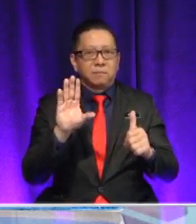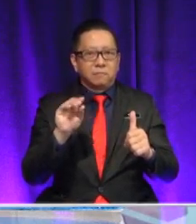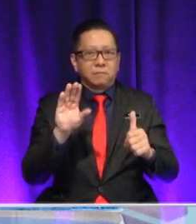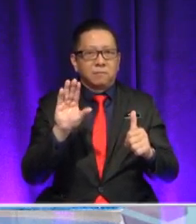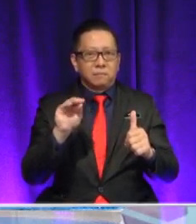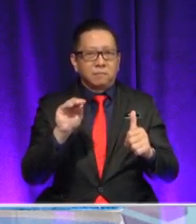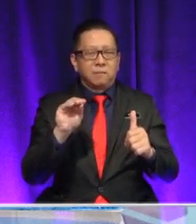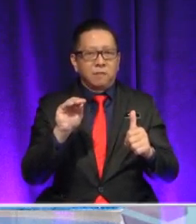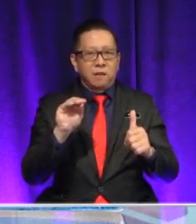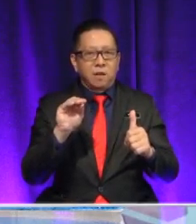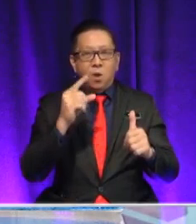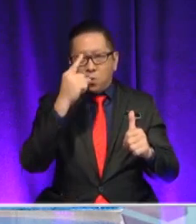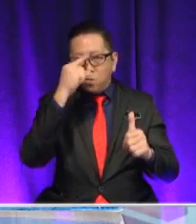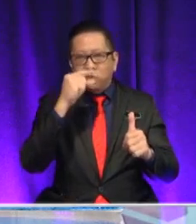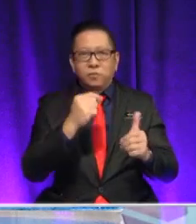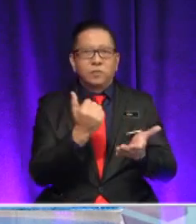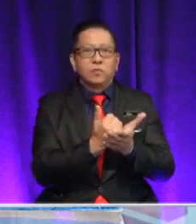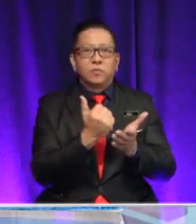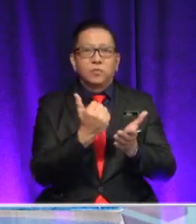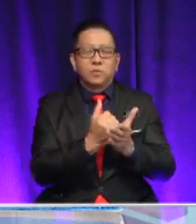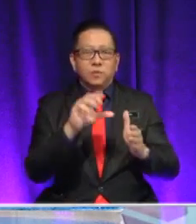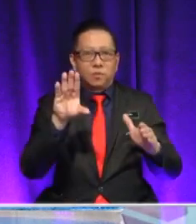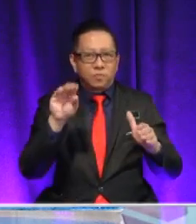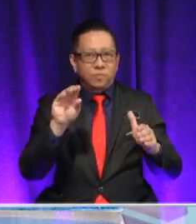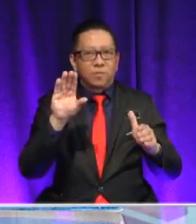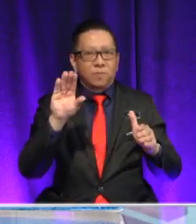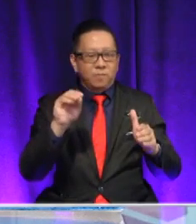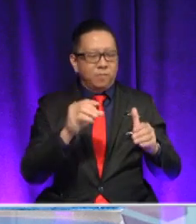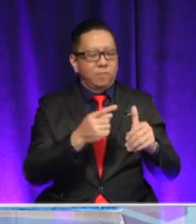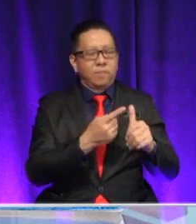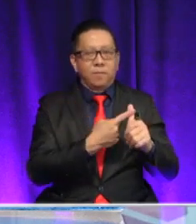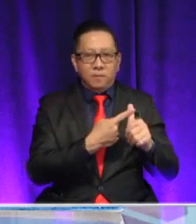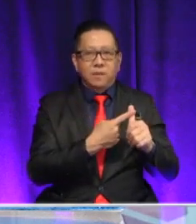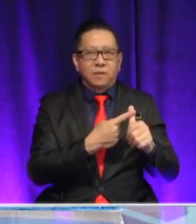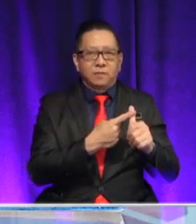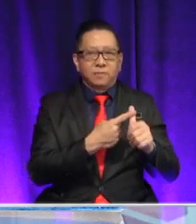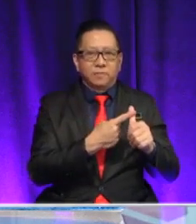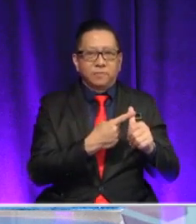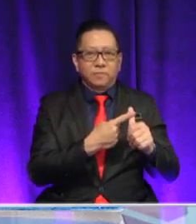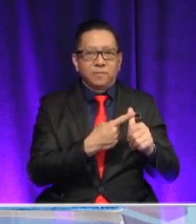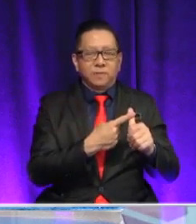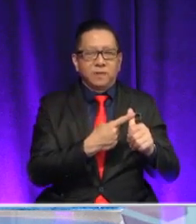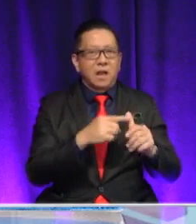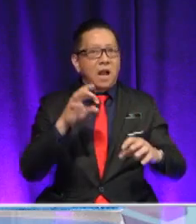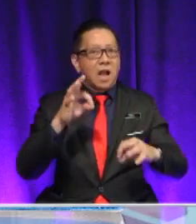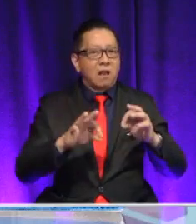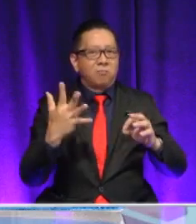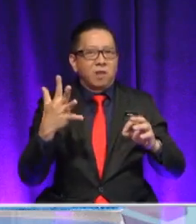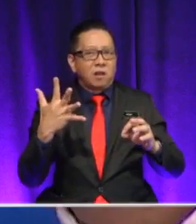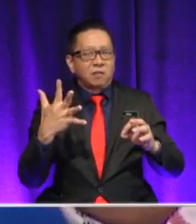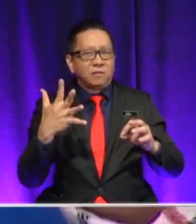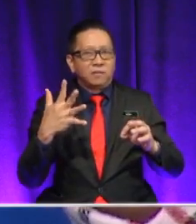untuk cetakan dekat sekolah tapi kita boleh membukanya sebelah sini untuk teknik basah Kalau tak